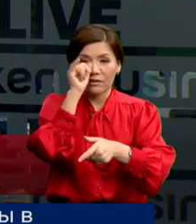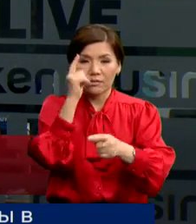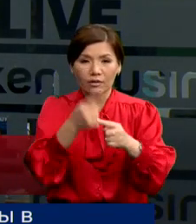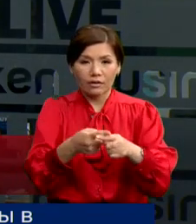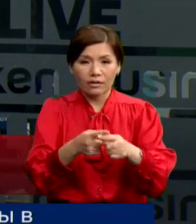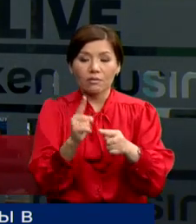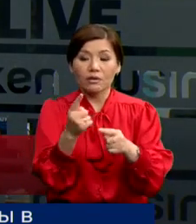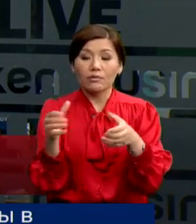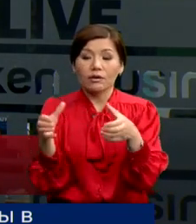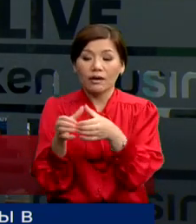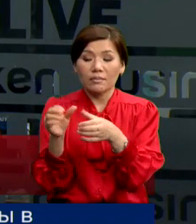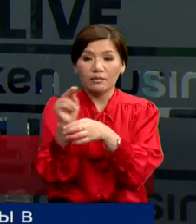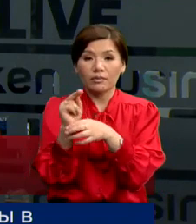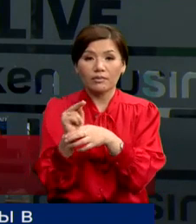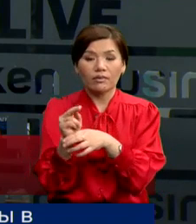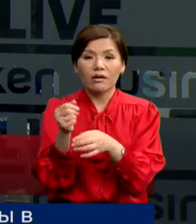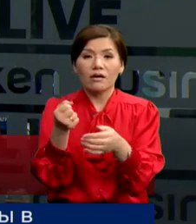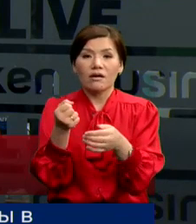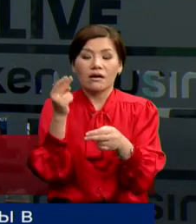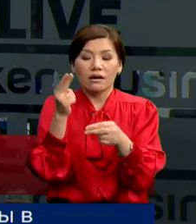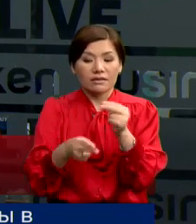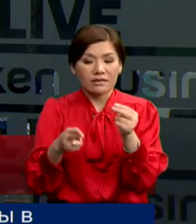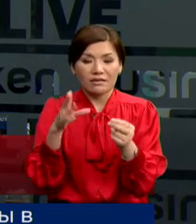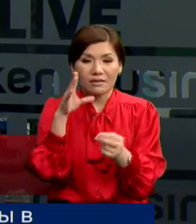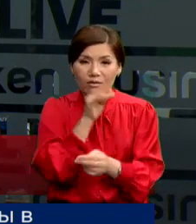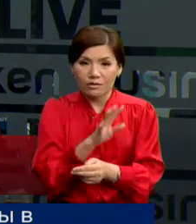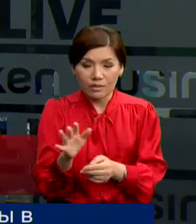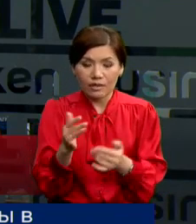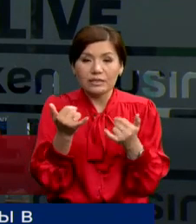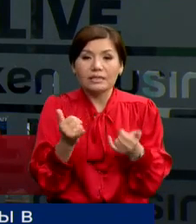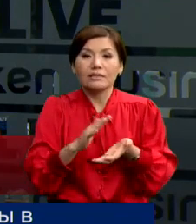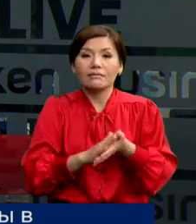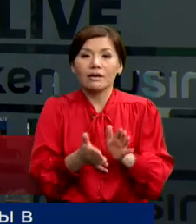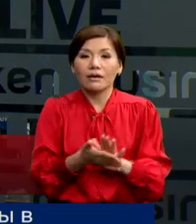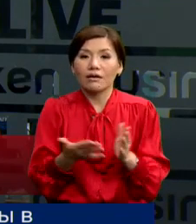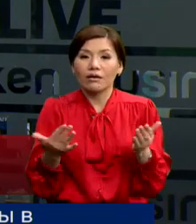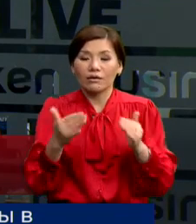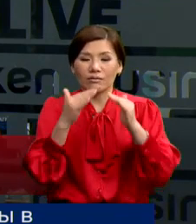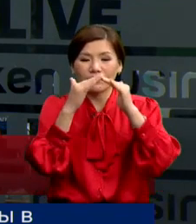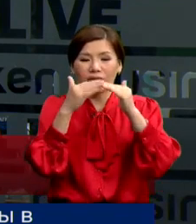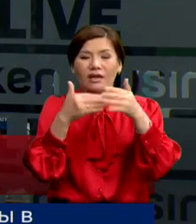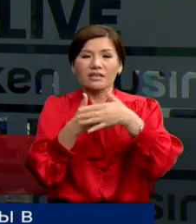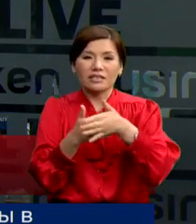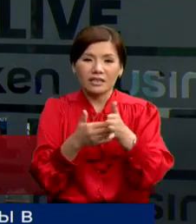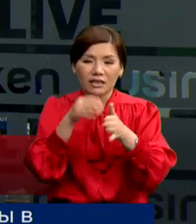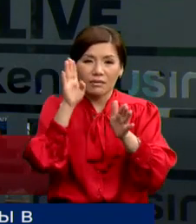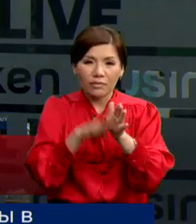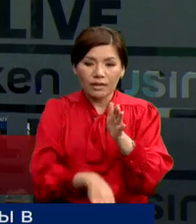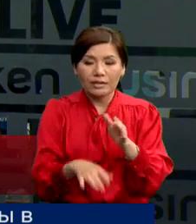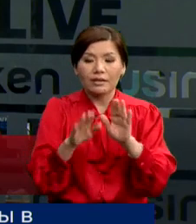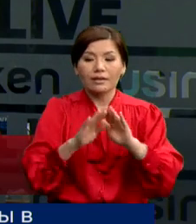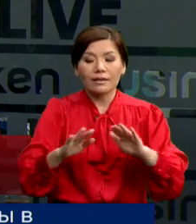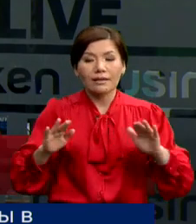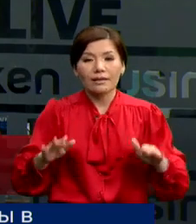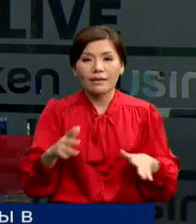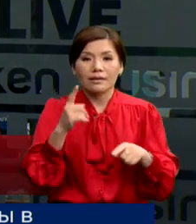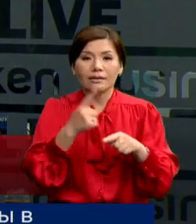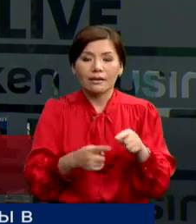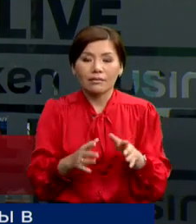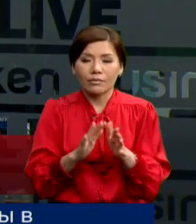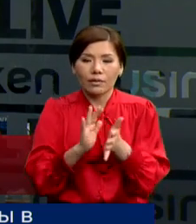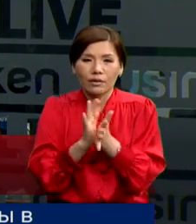мерзімінен кешіккен. Ал жөндеуі жазда аяқталуы тиіс білім ошағының қазіргі қалпы шатыр есіксіз. Салдарынан оқушылардың тең жартысы